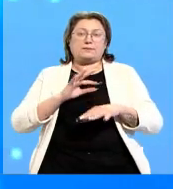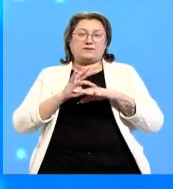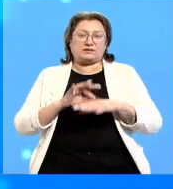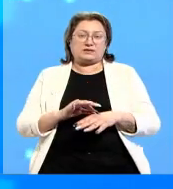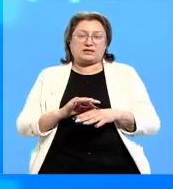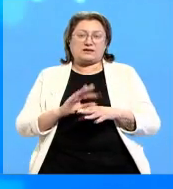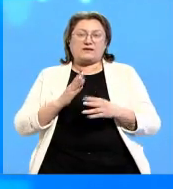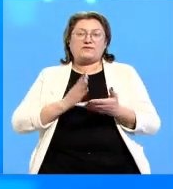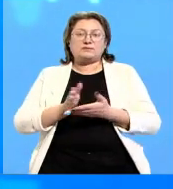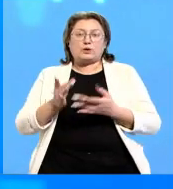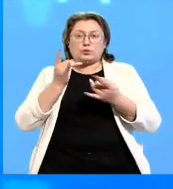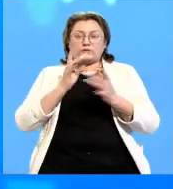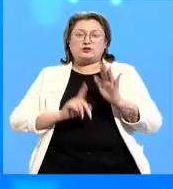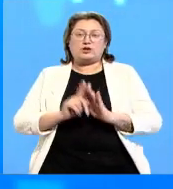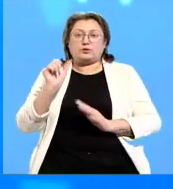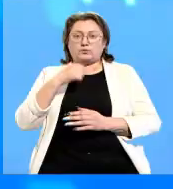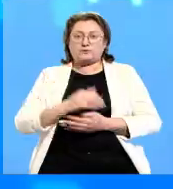сұрақтар облыс әкімдігінде талқыланды.